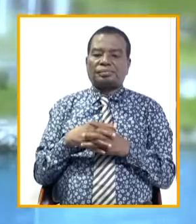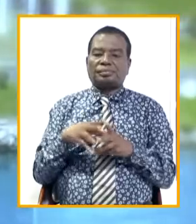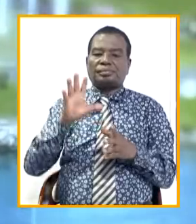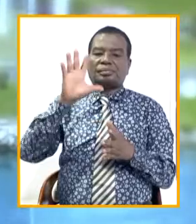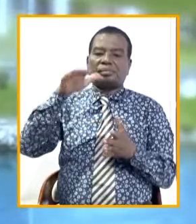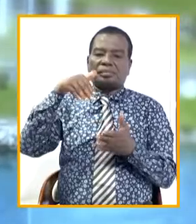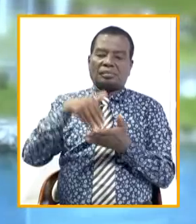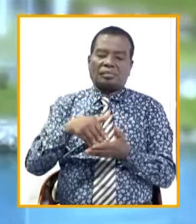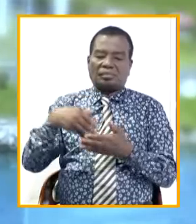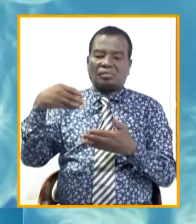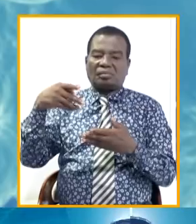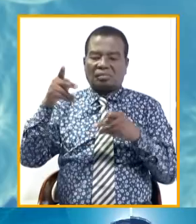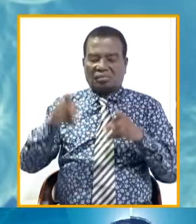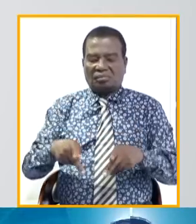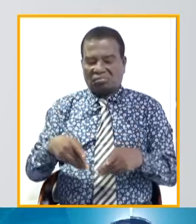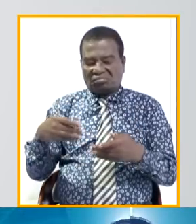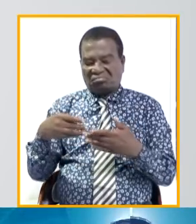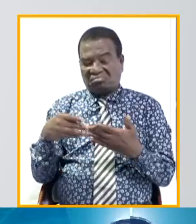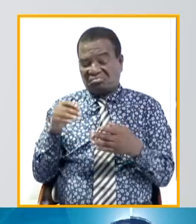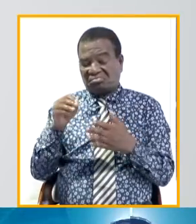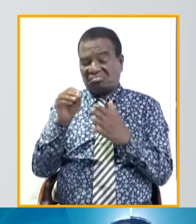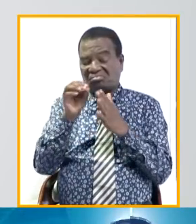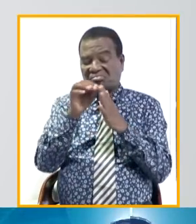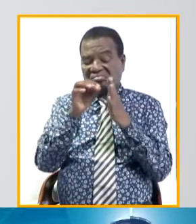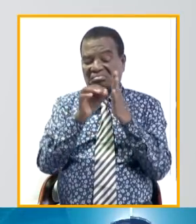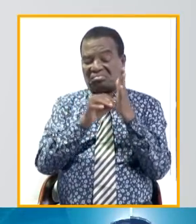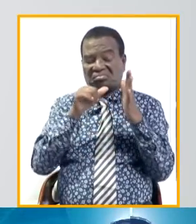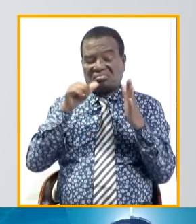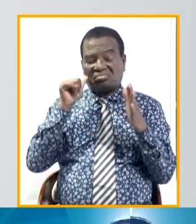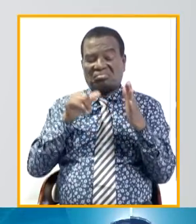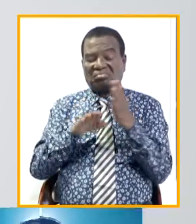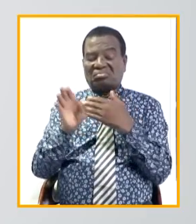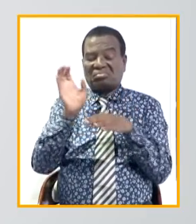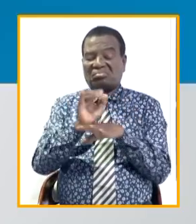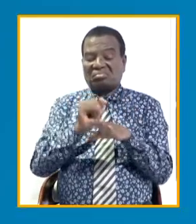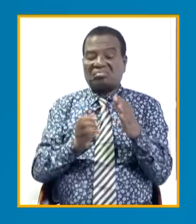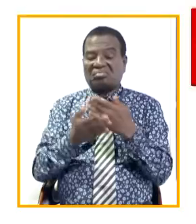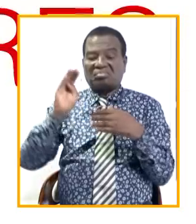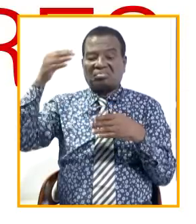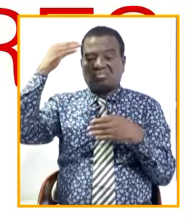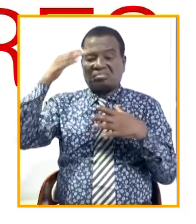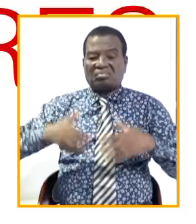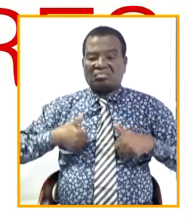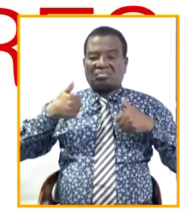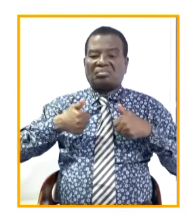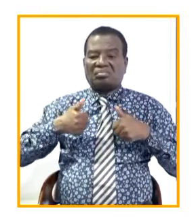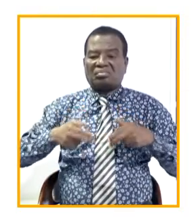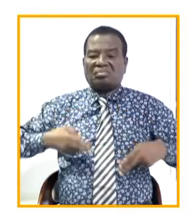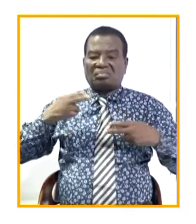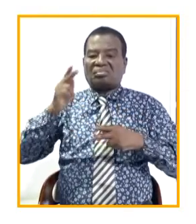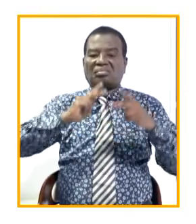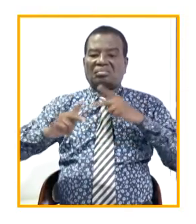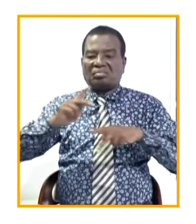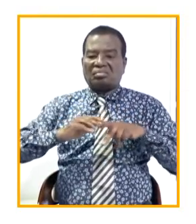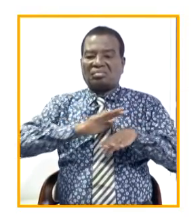5 nouveaux cas de coronavirus enregistrés hier en Côte d'Ivoire par le ministère de la Santé, de l'Hygiène